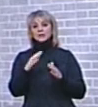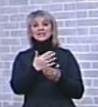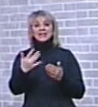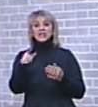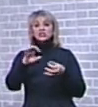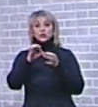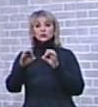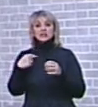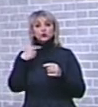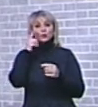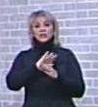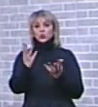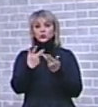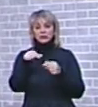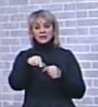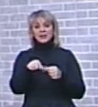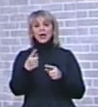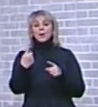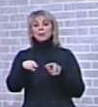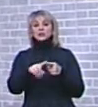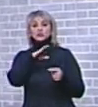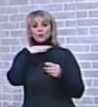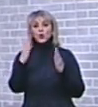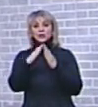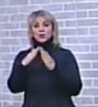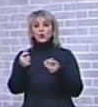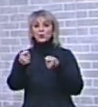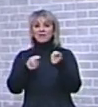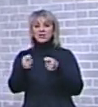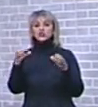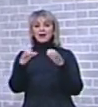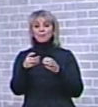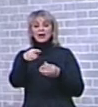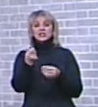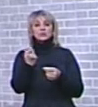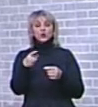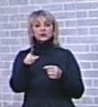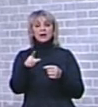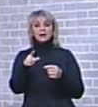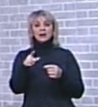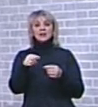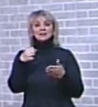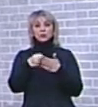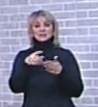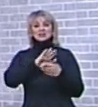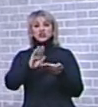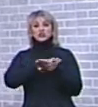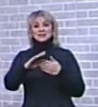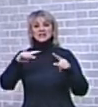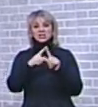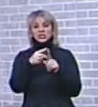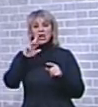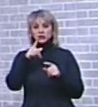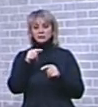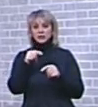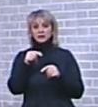некоторые нюансы дома не учли. Ну, потому что много домов управляющей компании и немножко допустили чисто технические